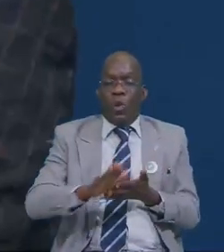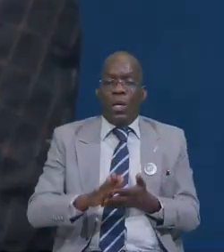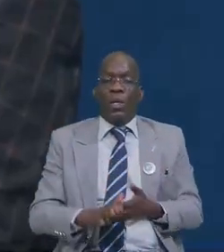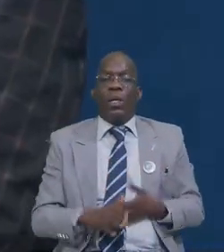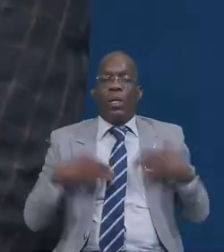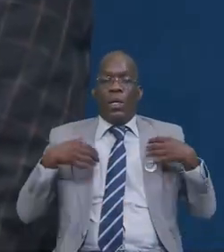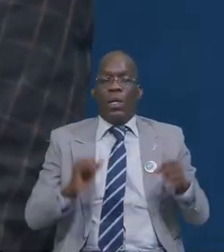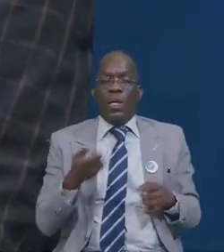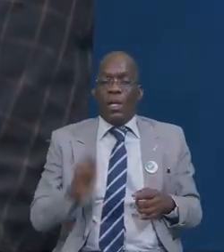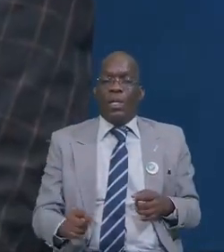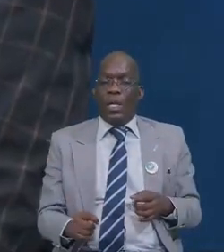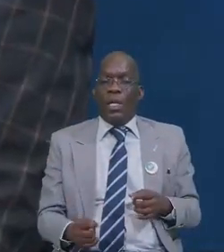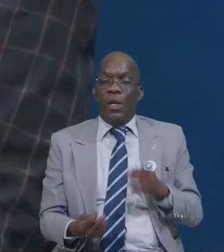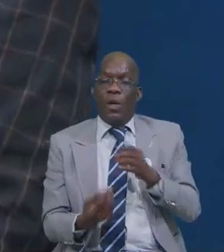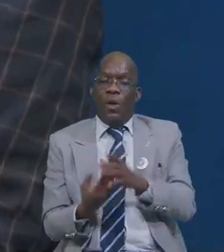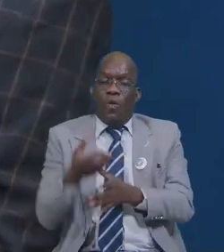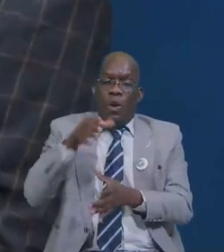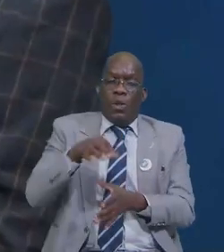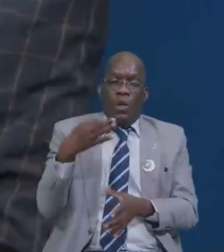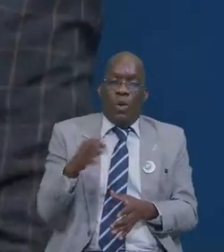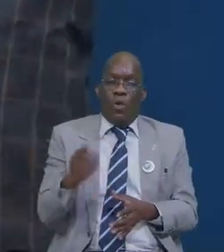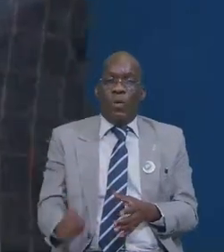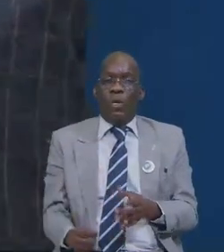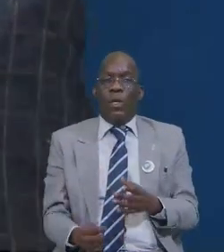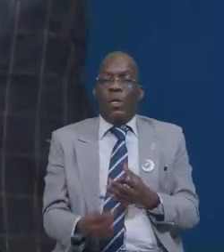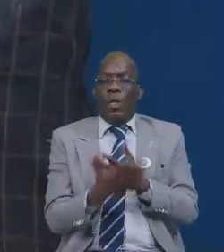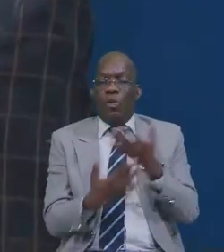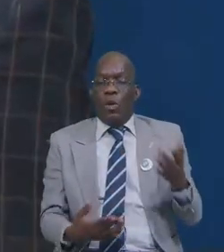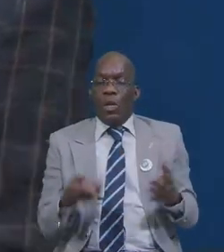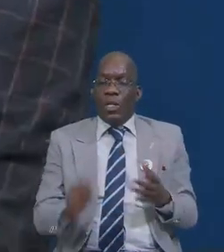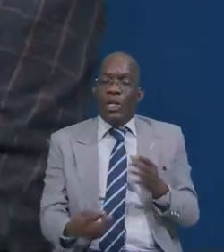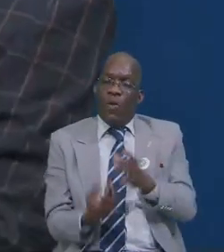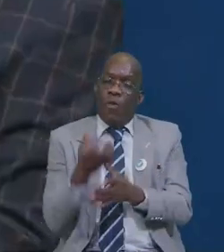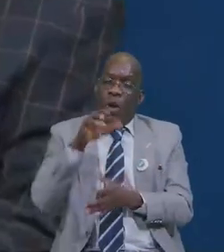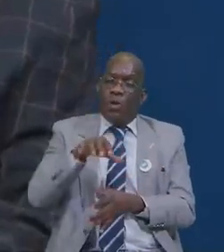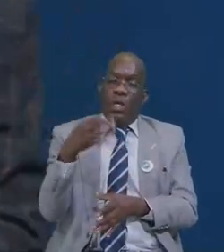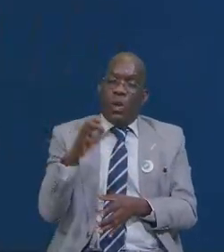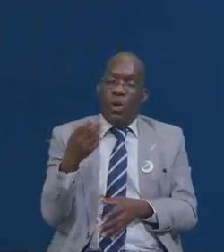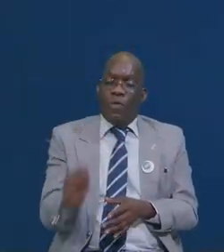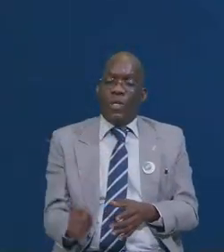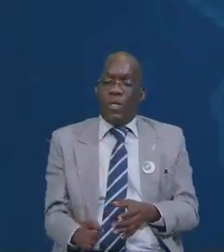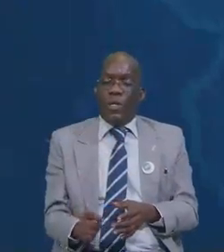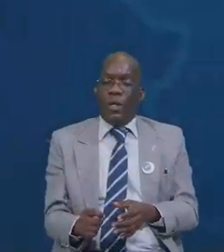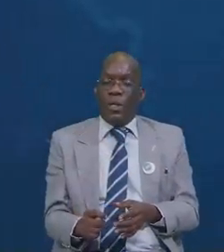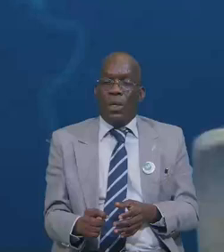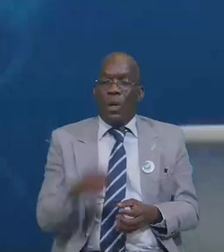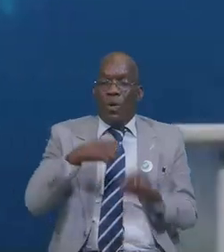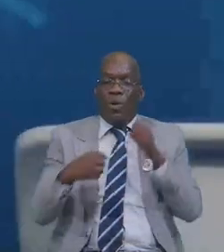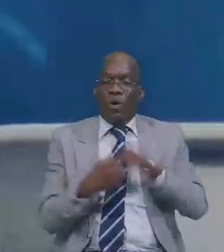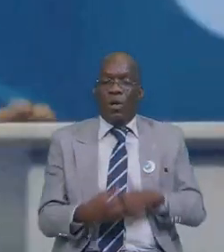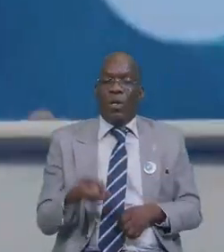une guérison surnaturelle. Et la perte de sang s'arrêta, la source même